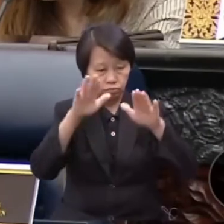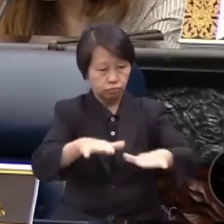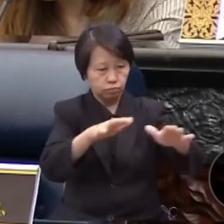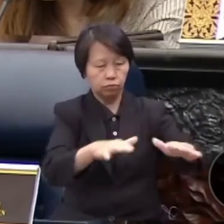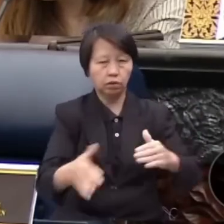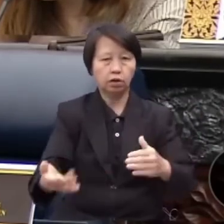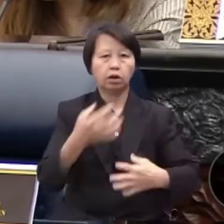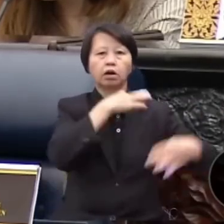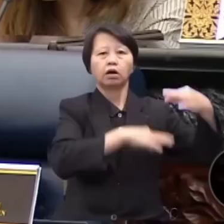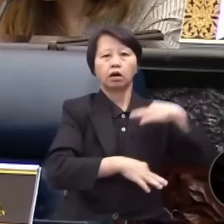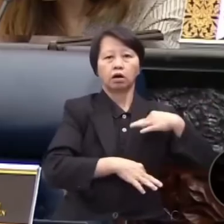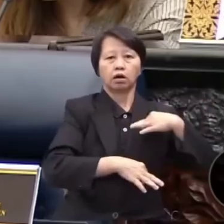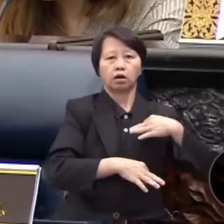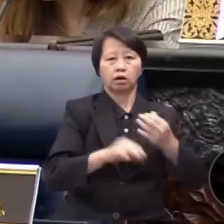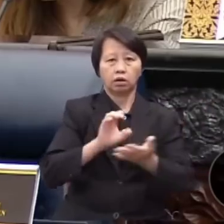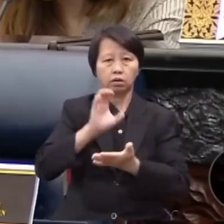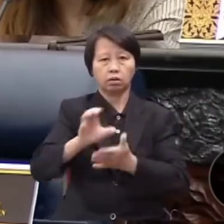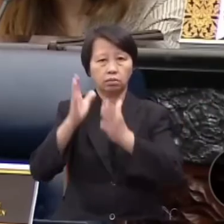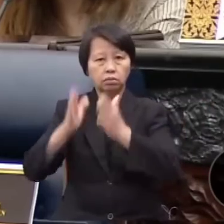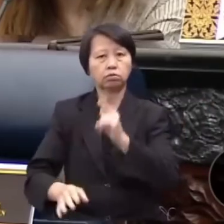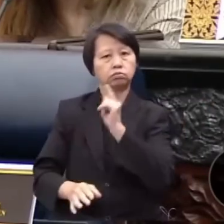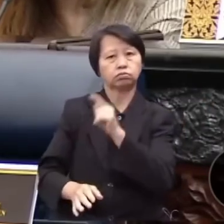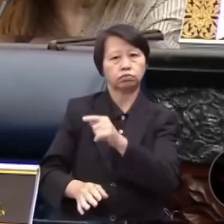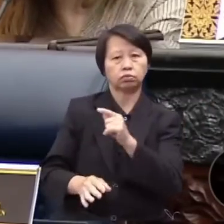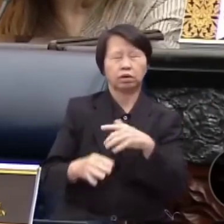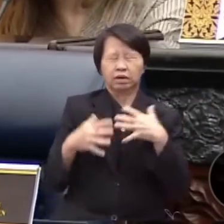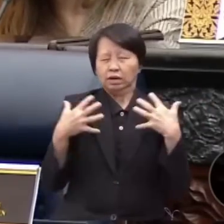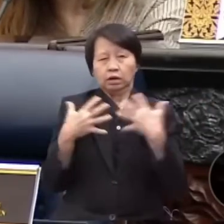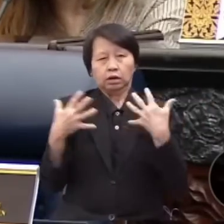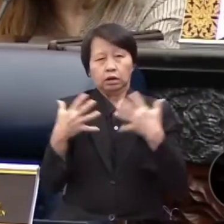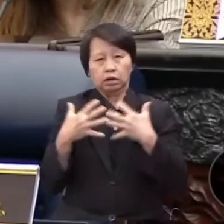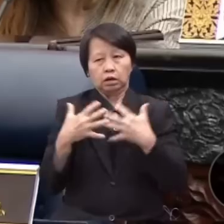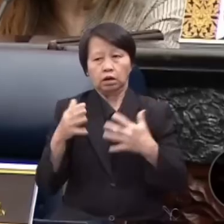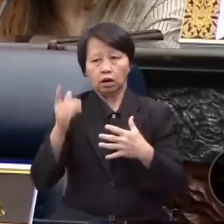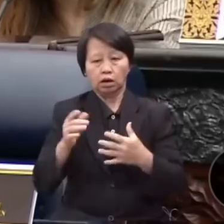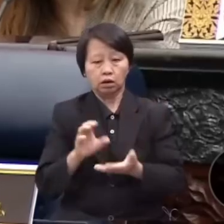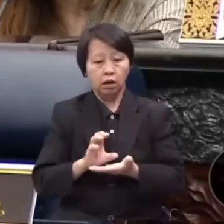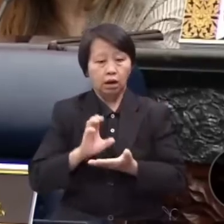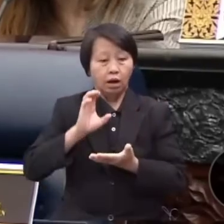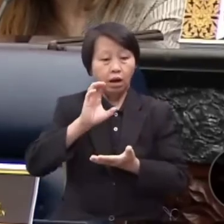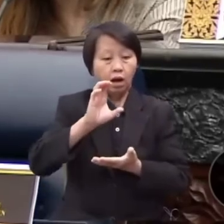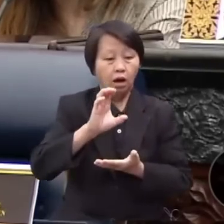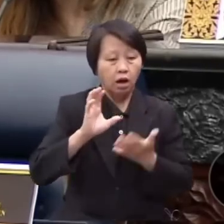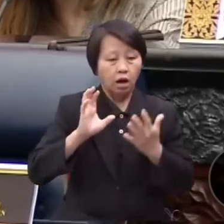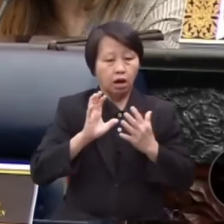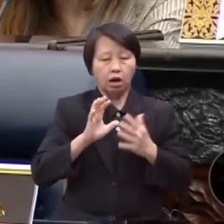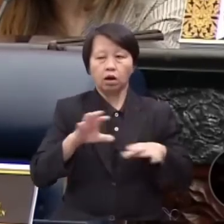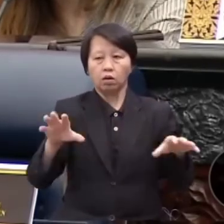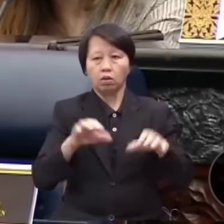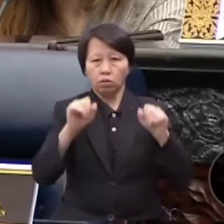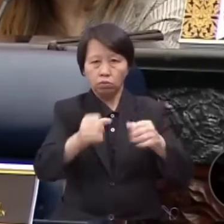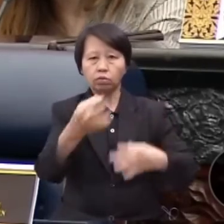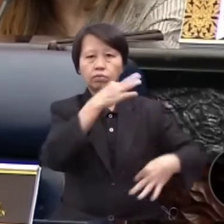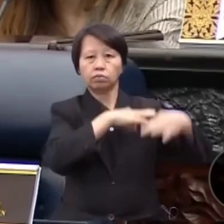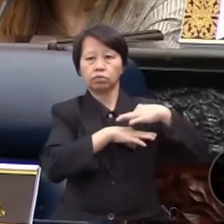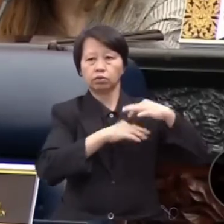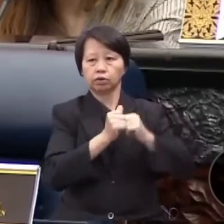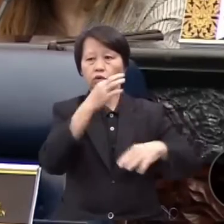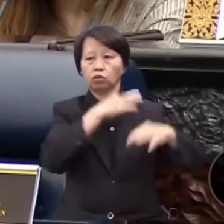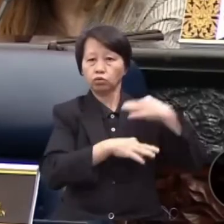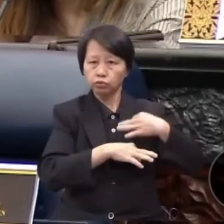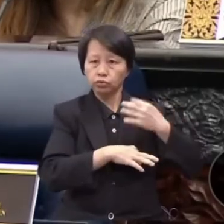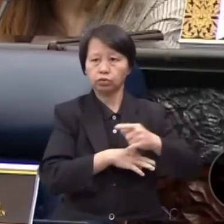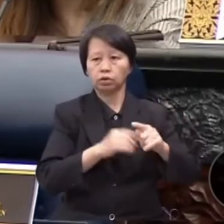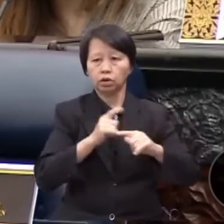they can return dengan izin. Pelabur adalah paling penakut. Mereka akan berlabur di mana mereka boleh membuat pulangan dengan untung